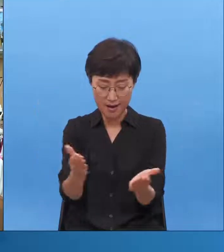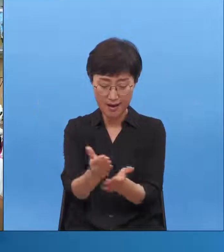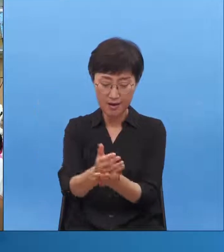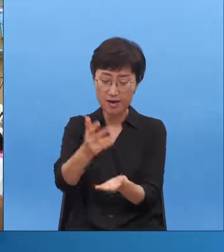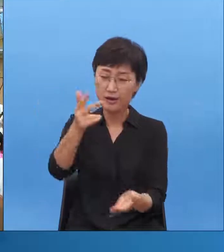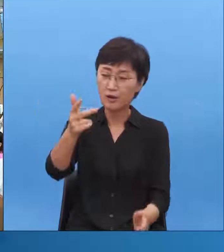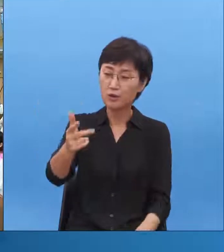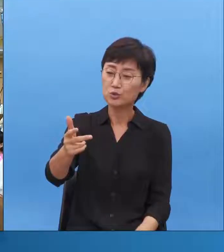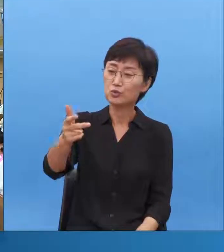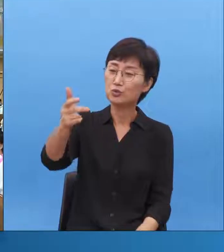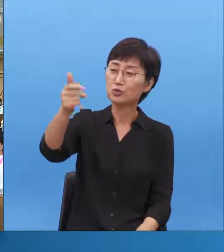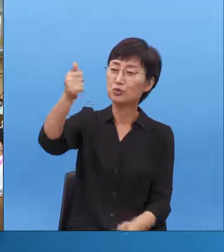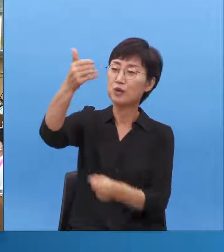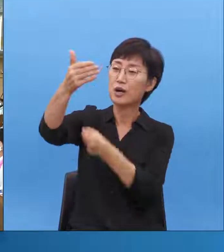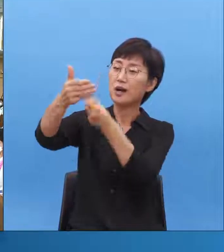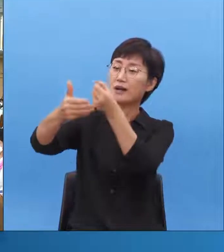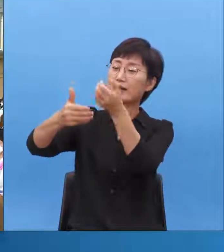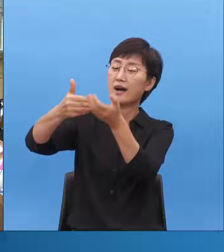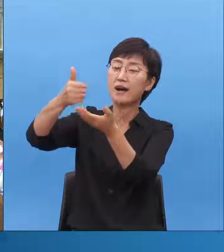따주